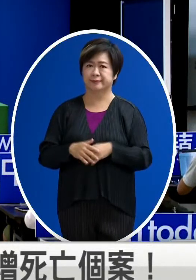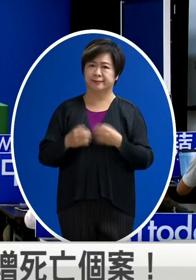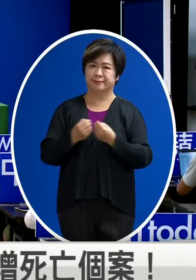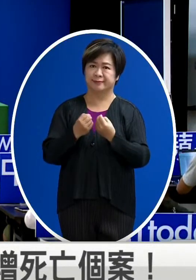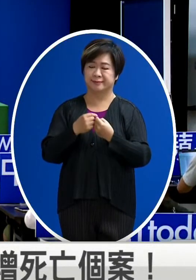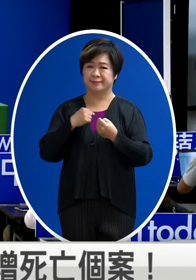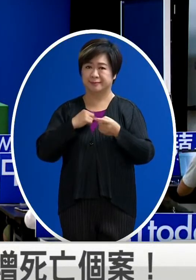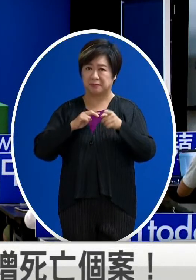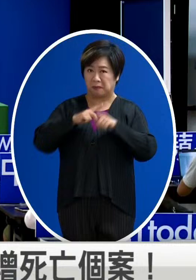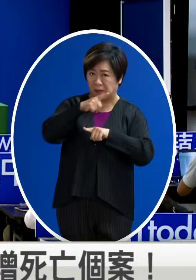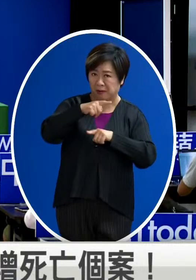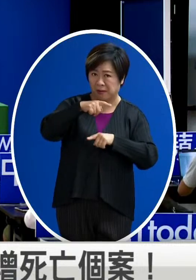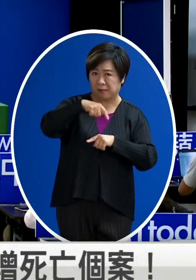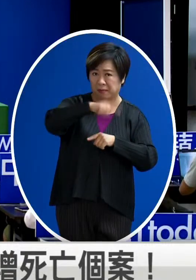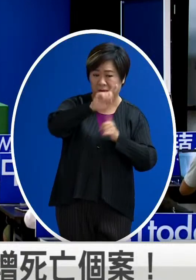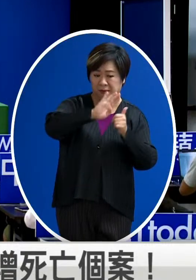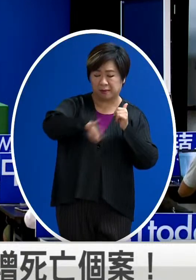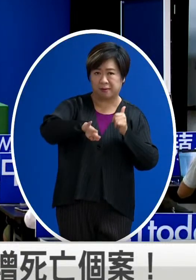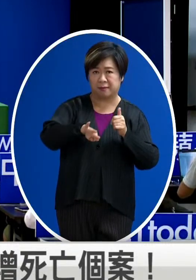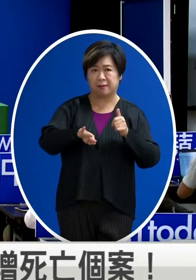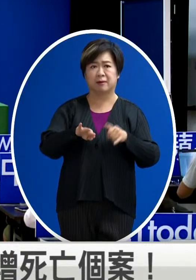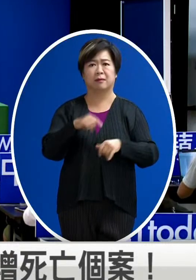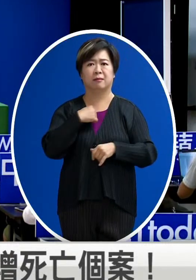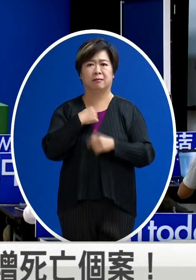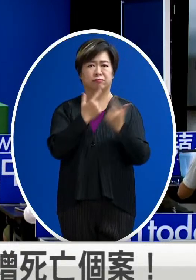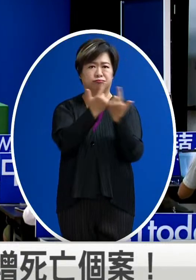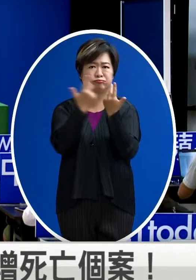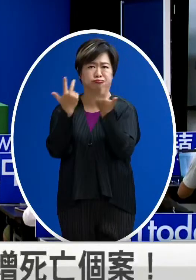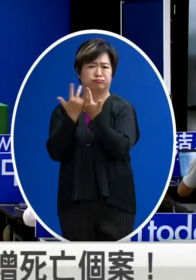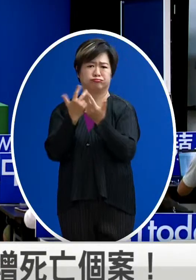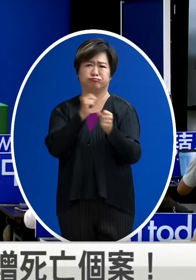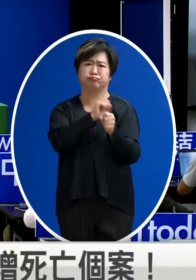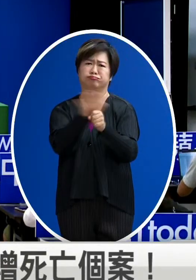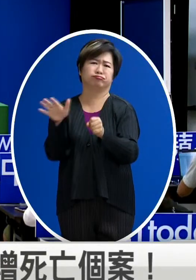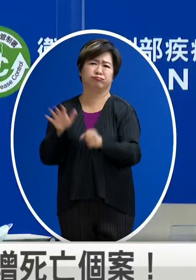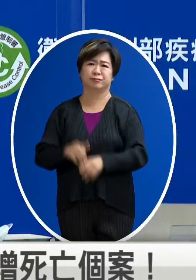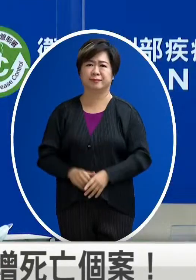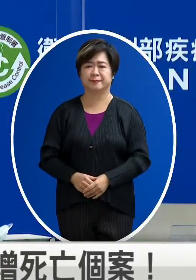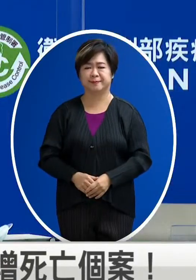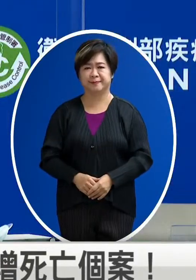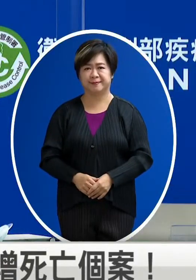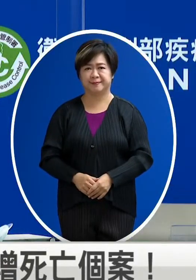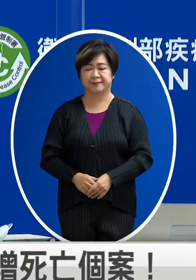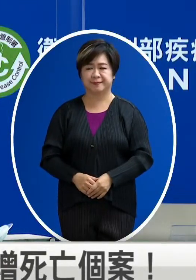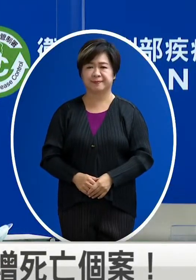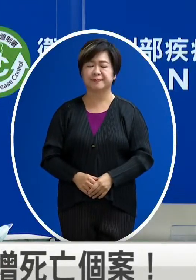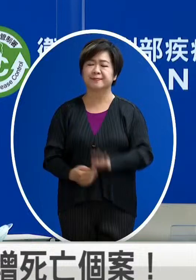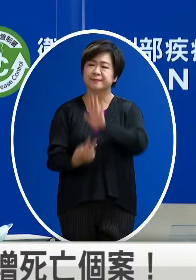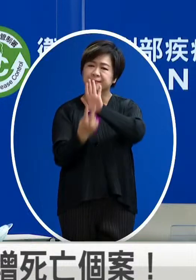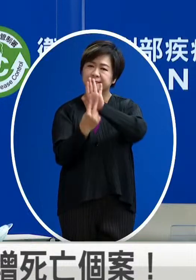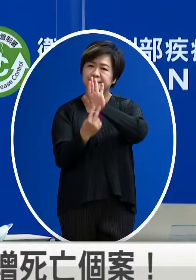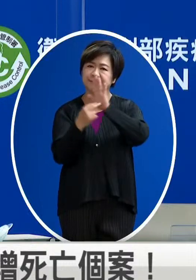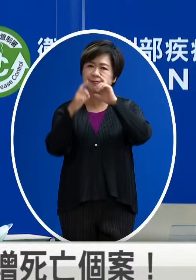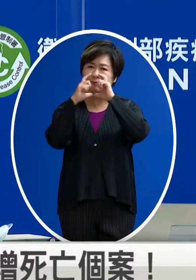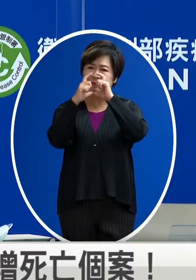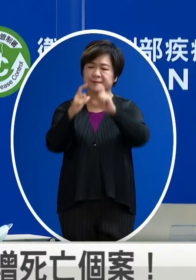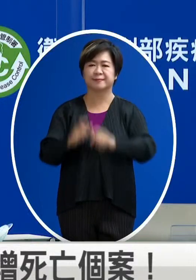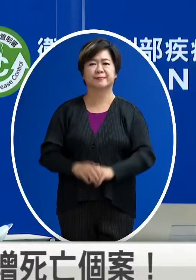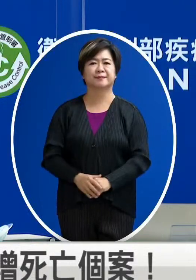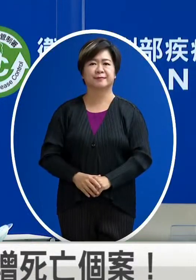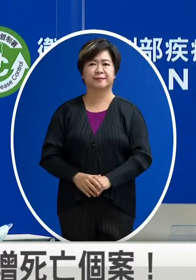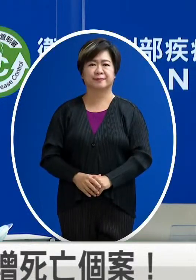他们这样是要跨县市施打吗？因为双北完全找不到地方可以预约，谢谢。 目前应该是这样说，就是针